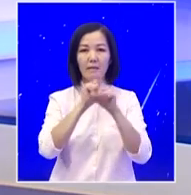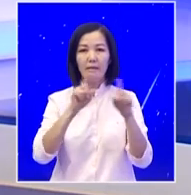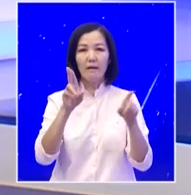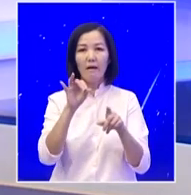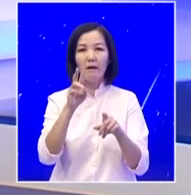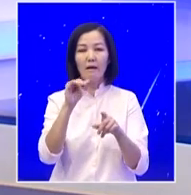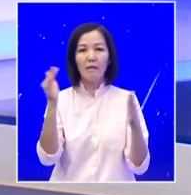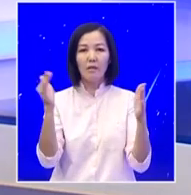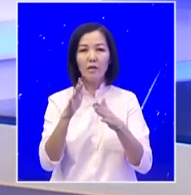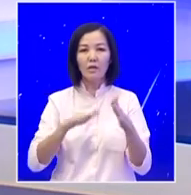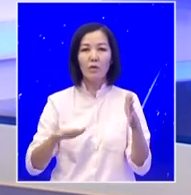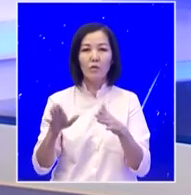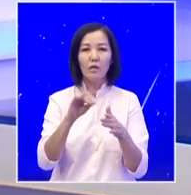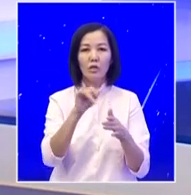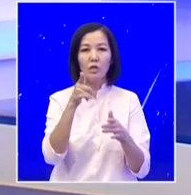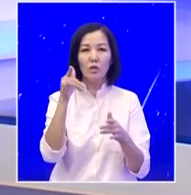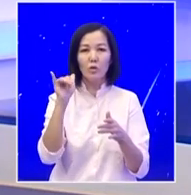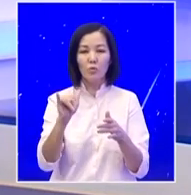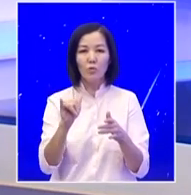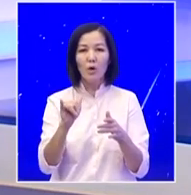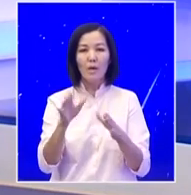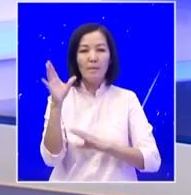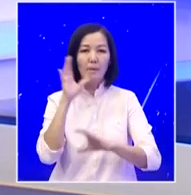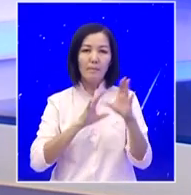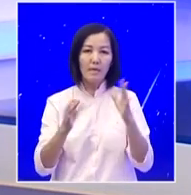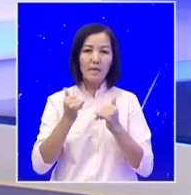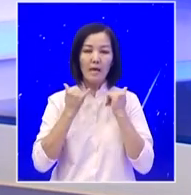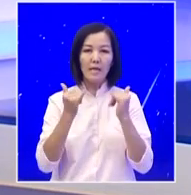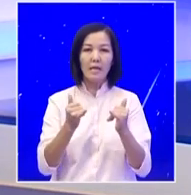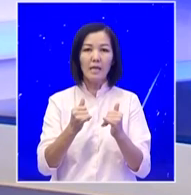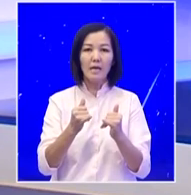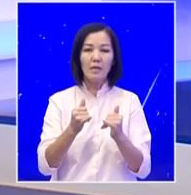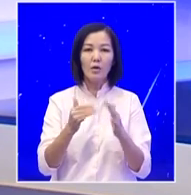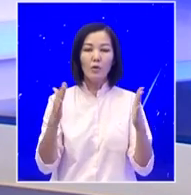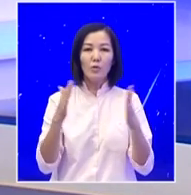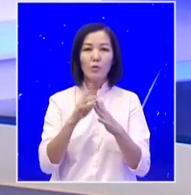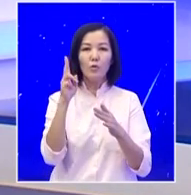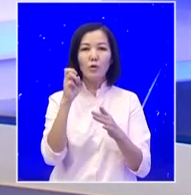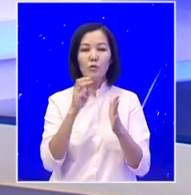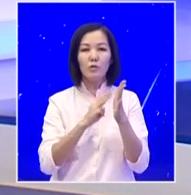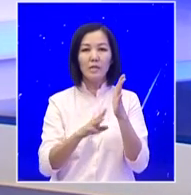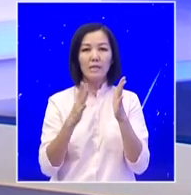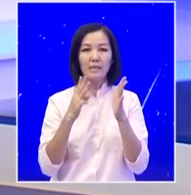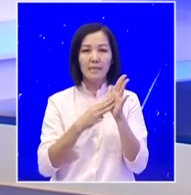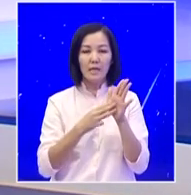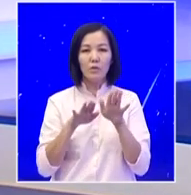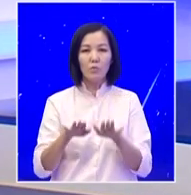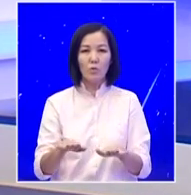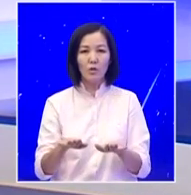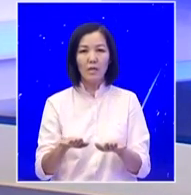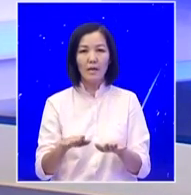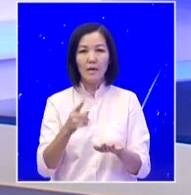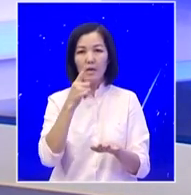ауданында. Ілияс Жансүгіров атындағы Жетісу мемлекеттік университеті білімгерлеріне арналған студенттер үйі 288